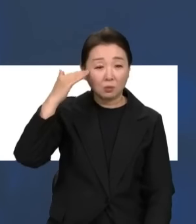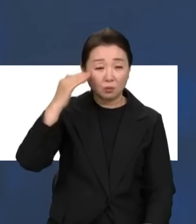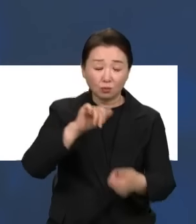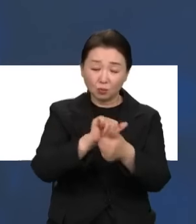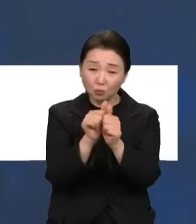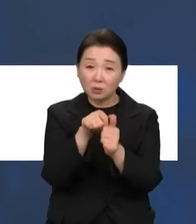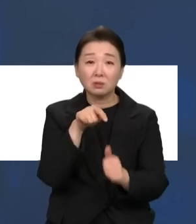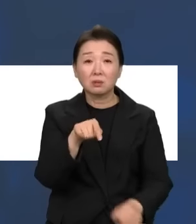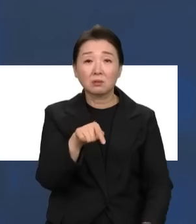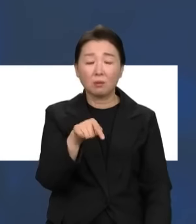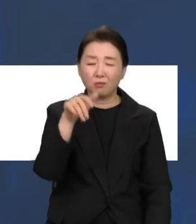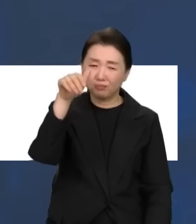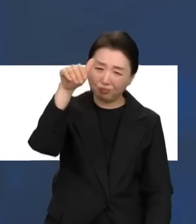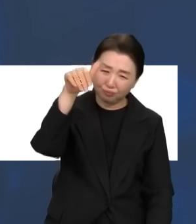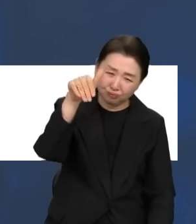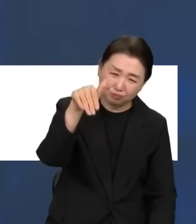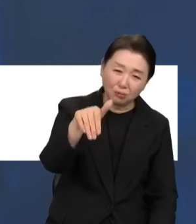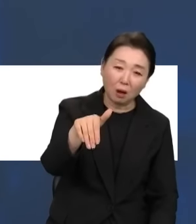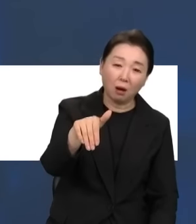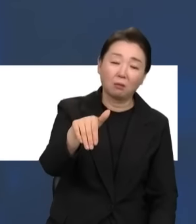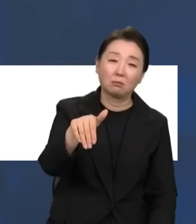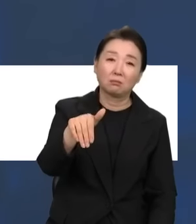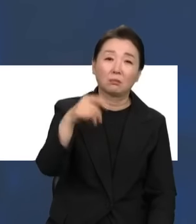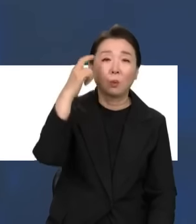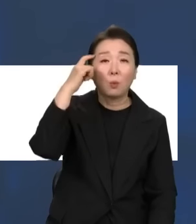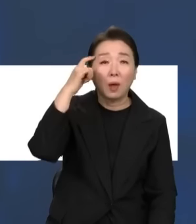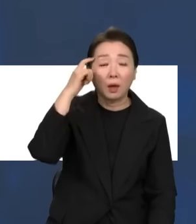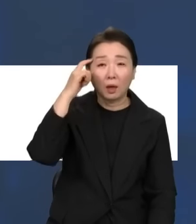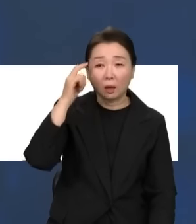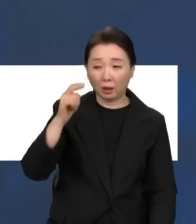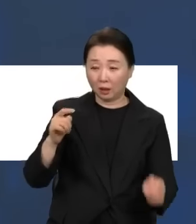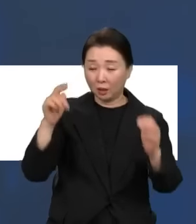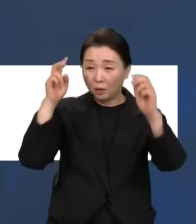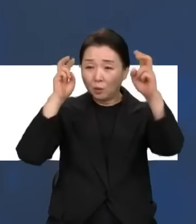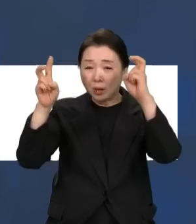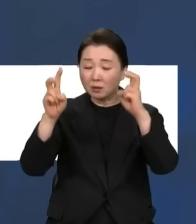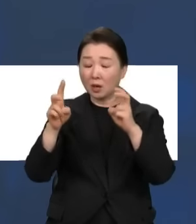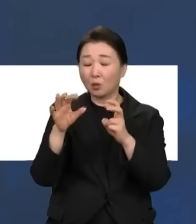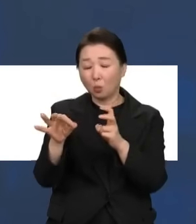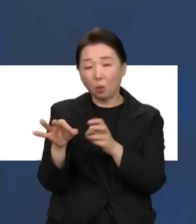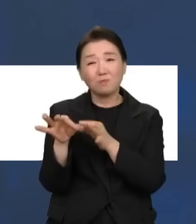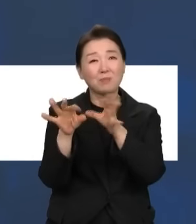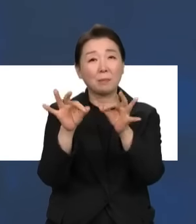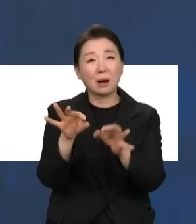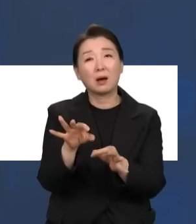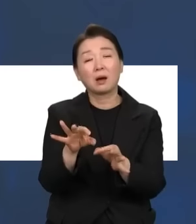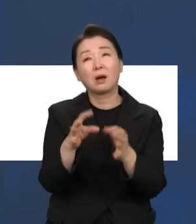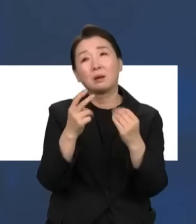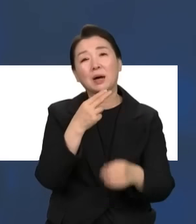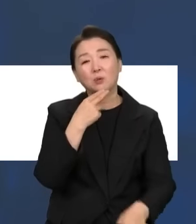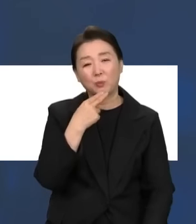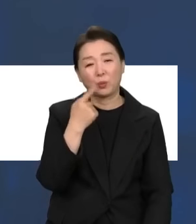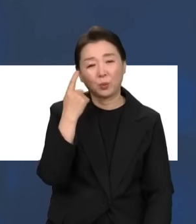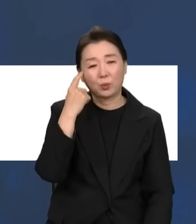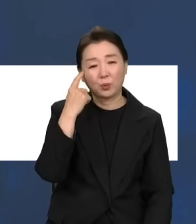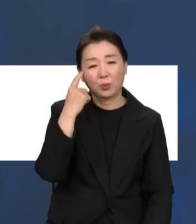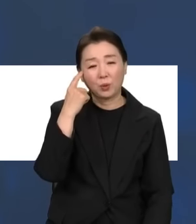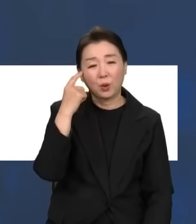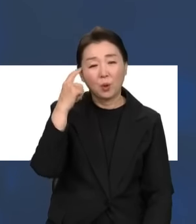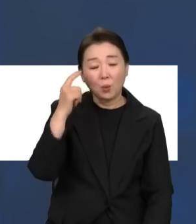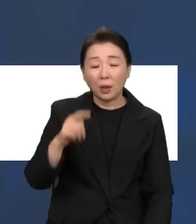주식시장이 이렇게 침체를 겪는 거, 이제 기업의 자금 조달도 쉽지 않아지겠죠. 이제 대출에 의존해야 됩니다.